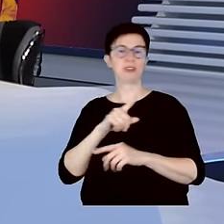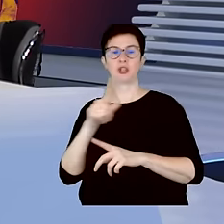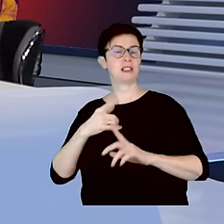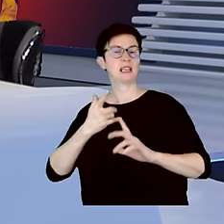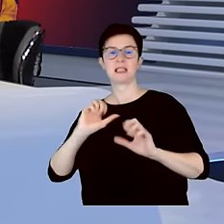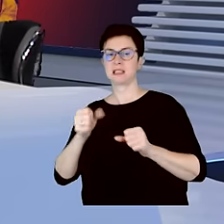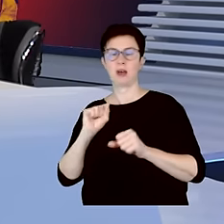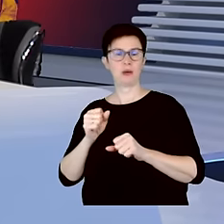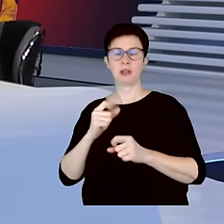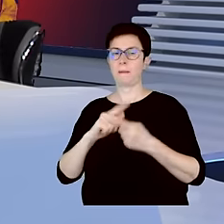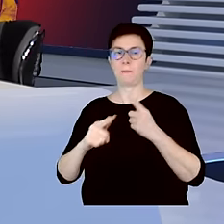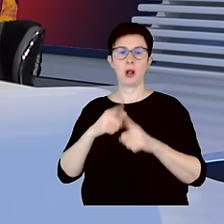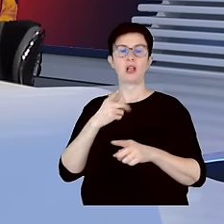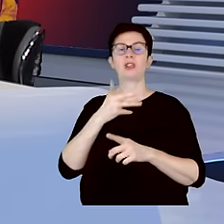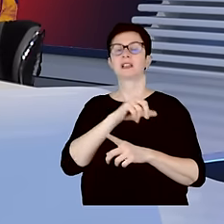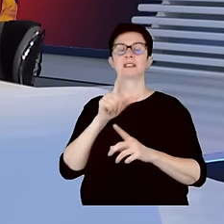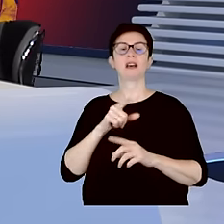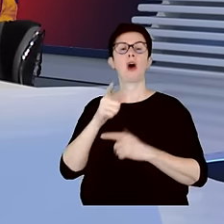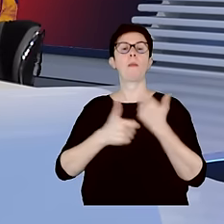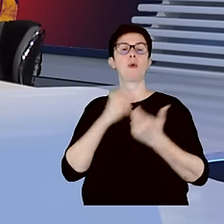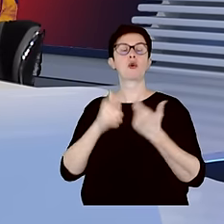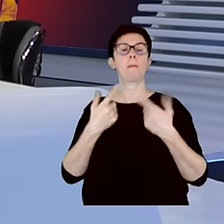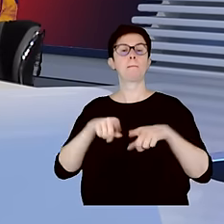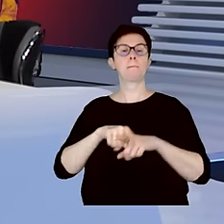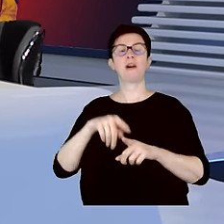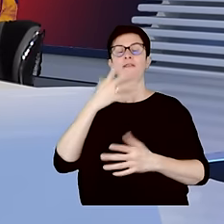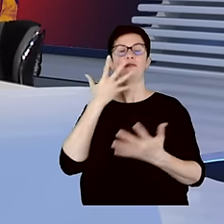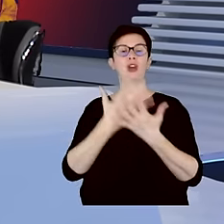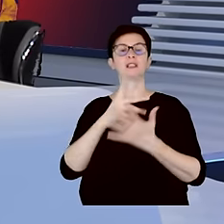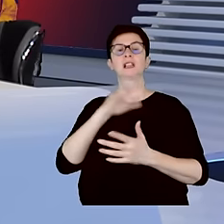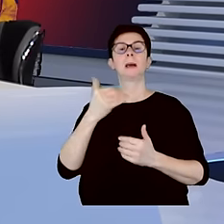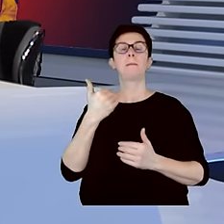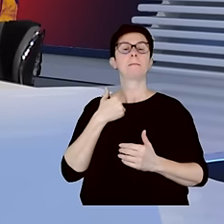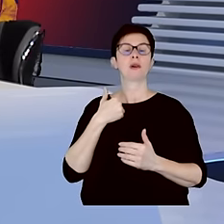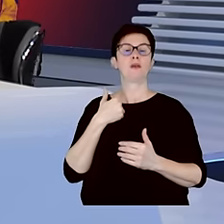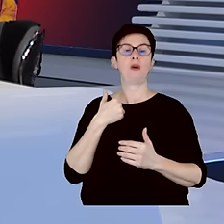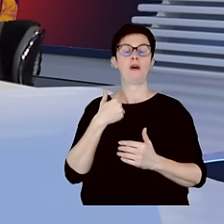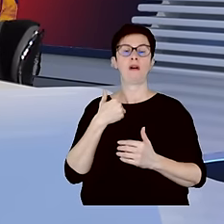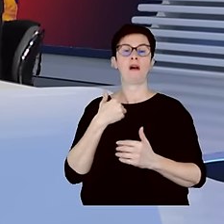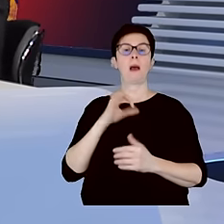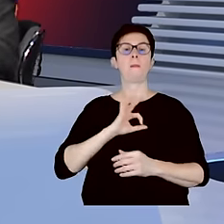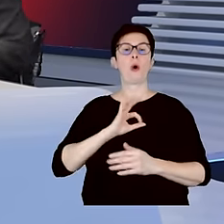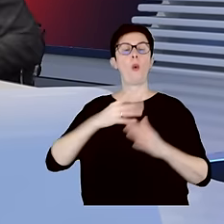skazał. Skazano ich na karę więzienia za nadużycie swoich uprawnień.